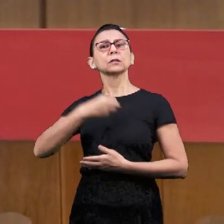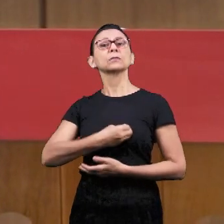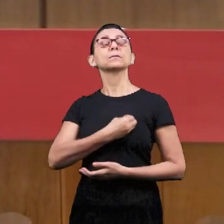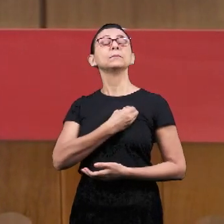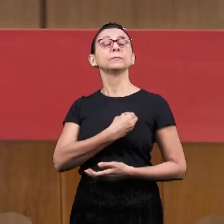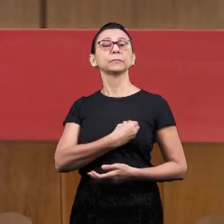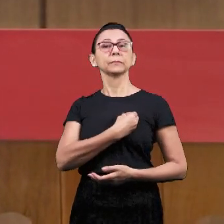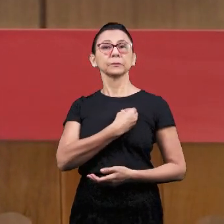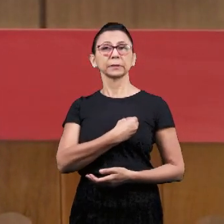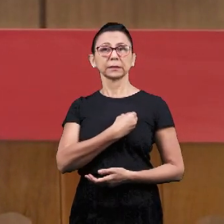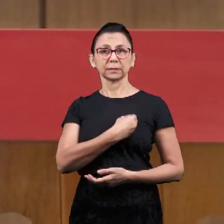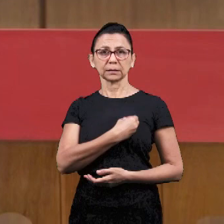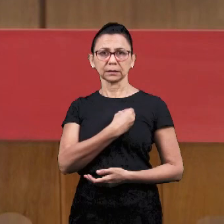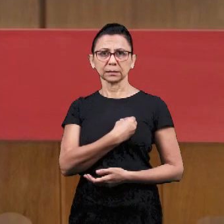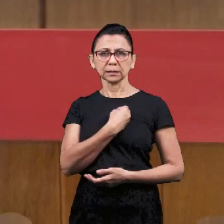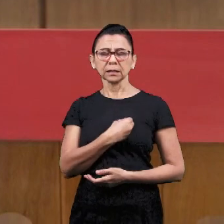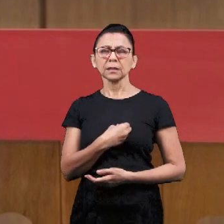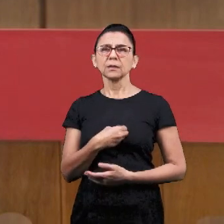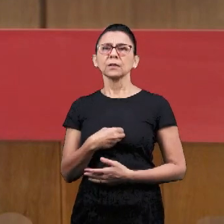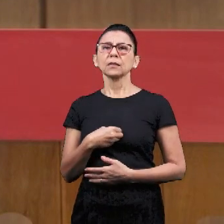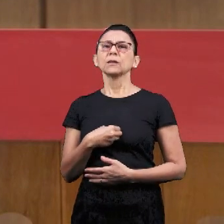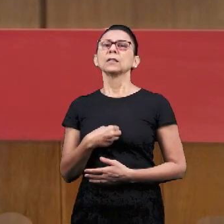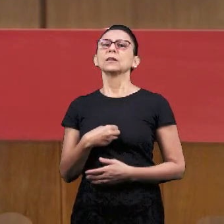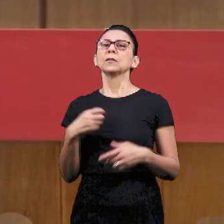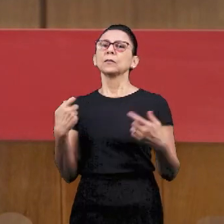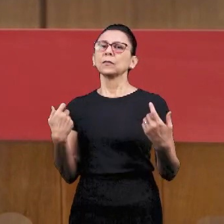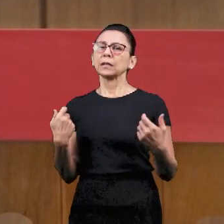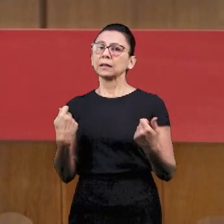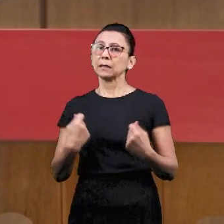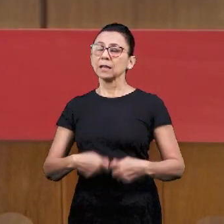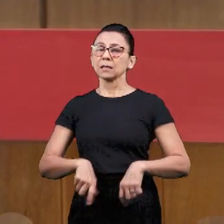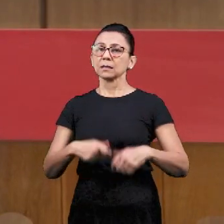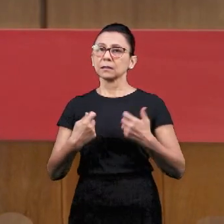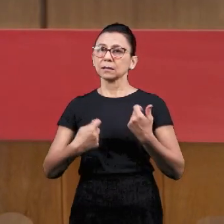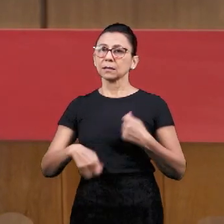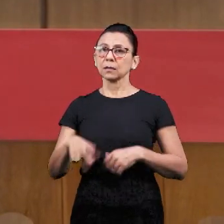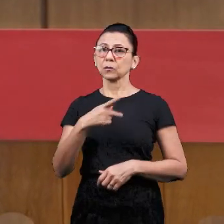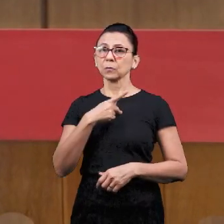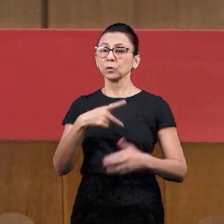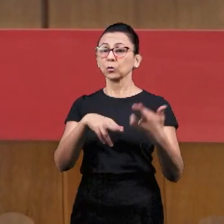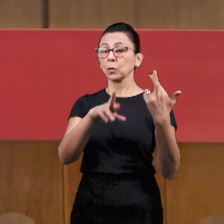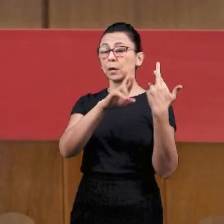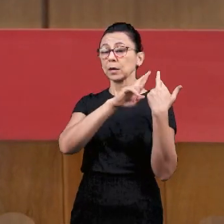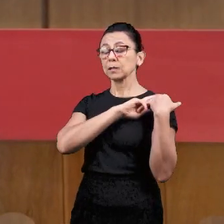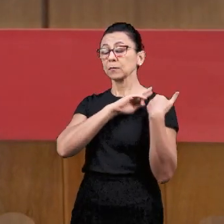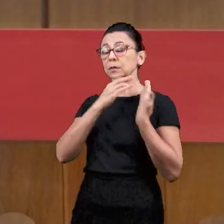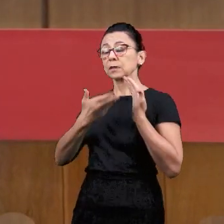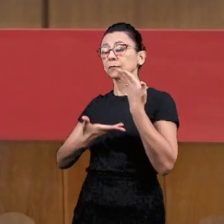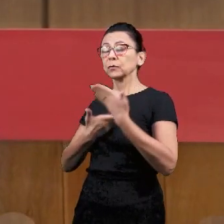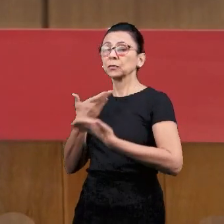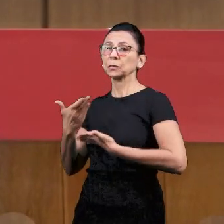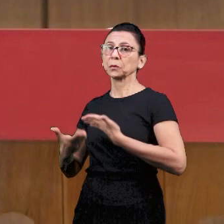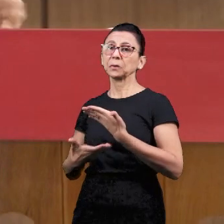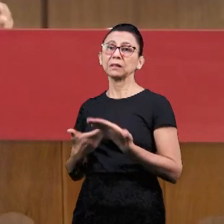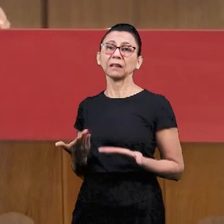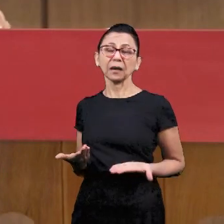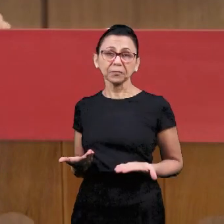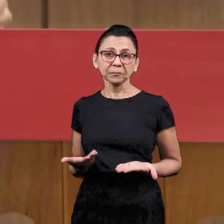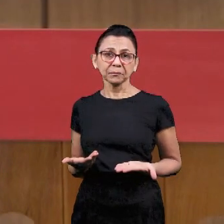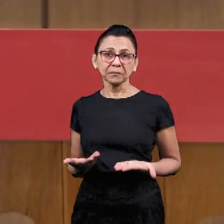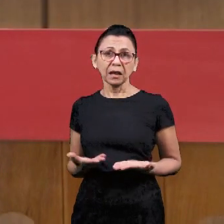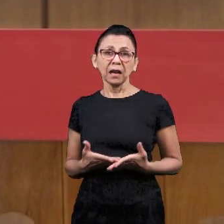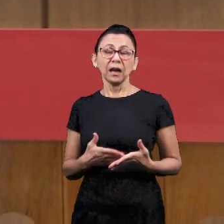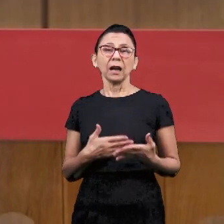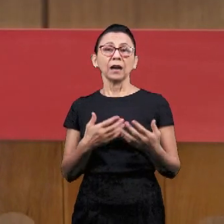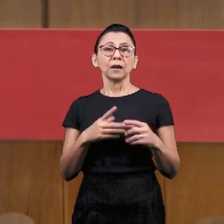avoir l'assistance du gouvernement de cette œuvre. Pas pour discuter, parce que nous n'avons rien à discuter. Discuter quoi? Mais pour